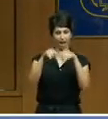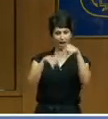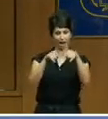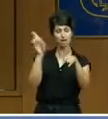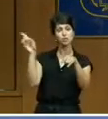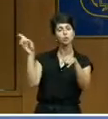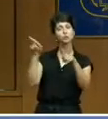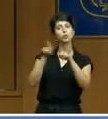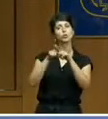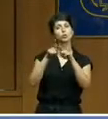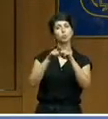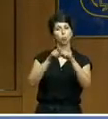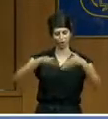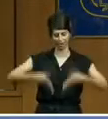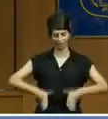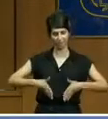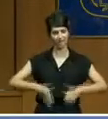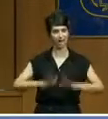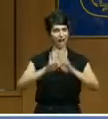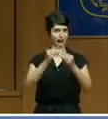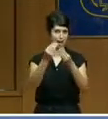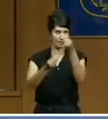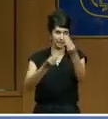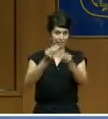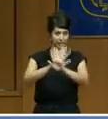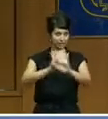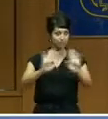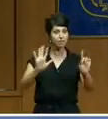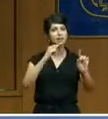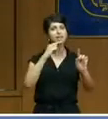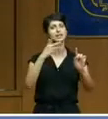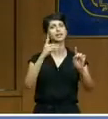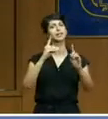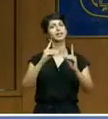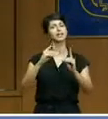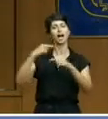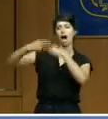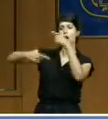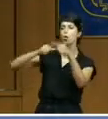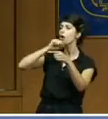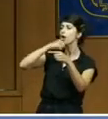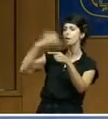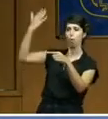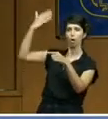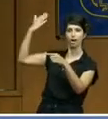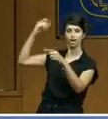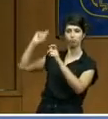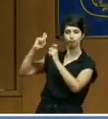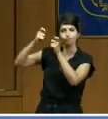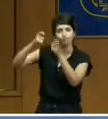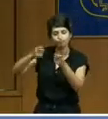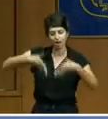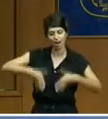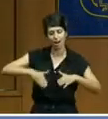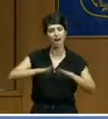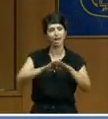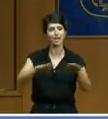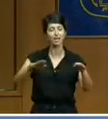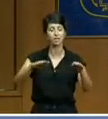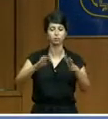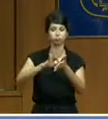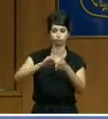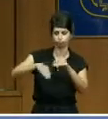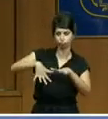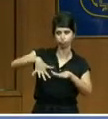בעצם מנצות ברבייה א-מינית, דרך קיר הגב של הדורות הבוגרים יותר. ובזמן שהם